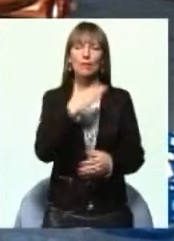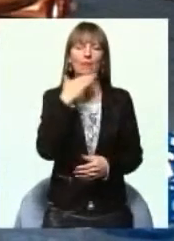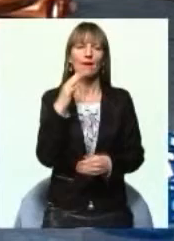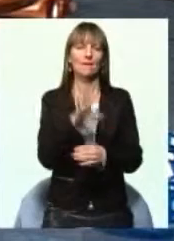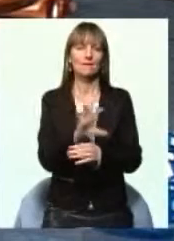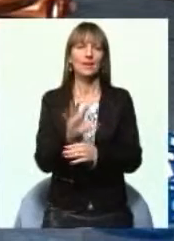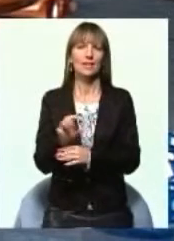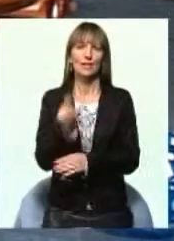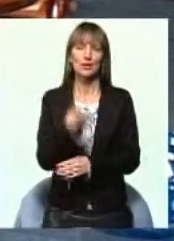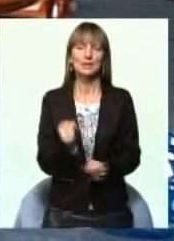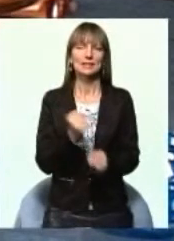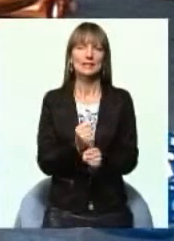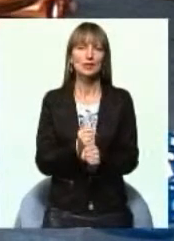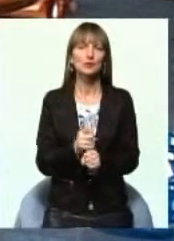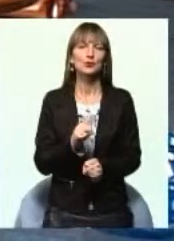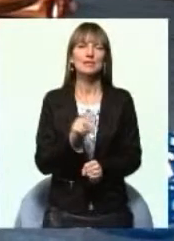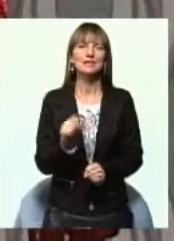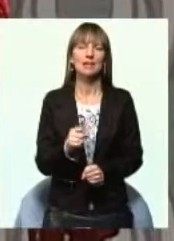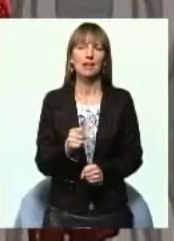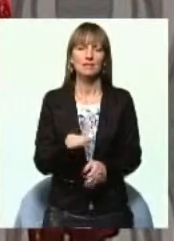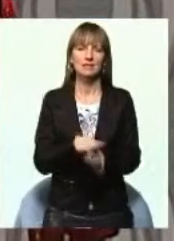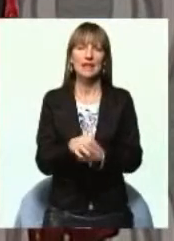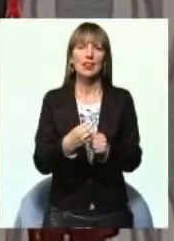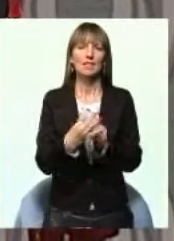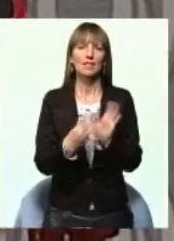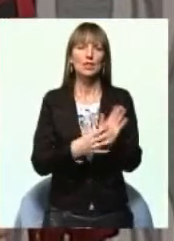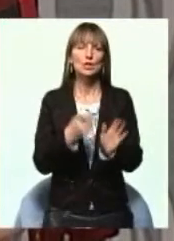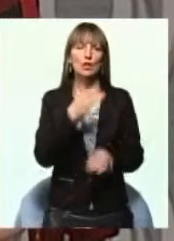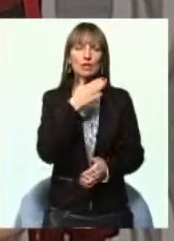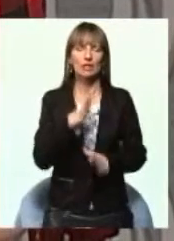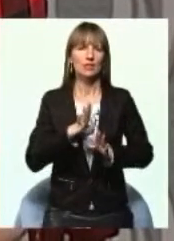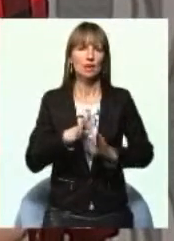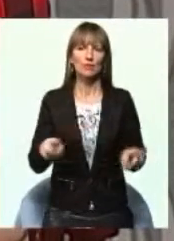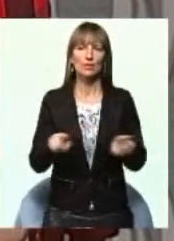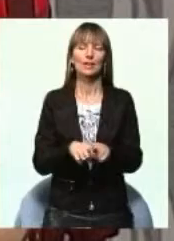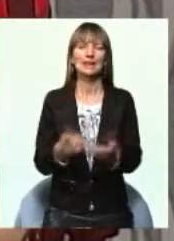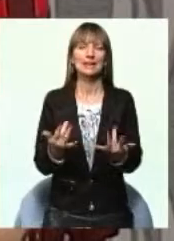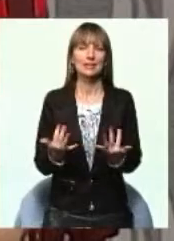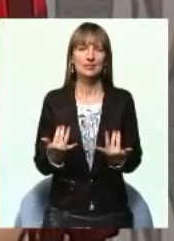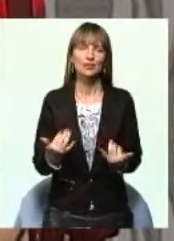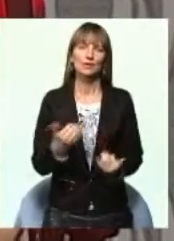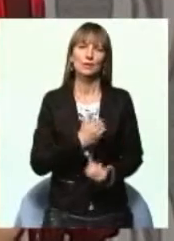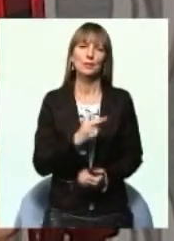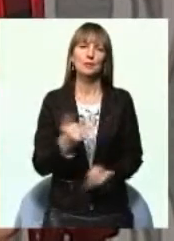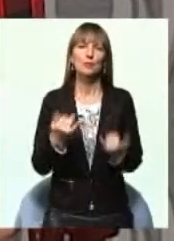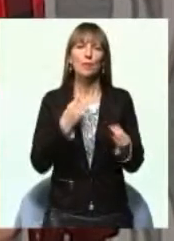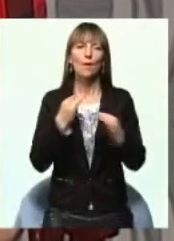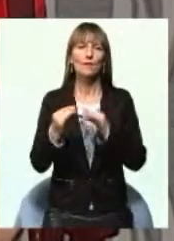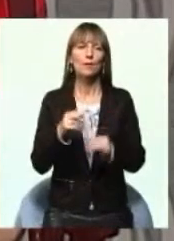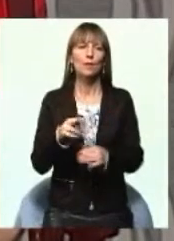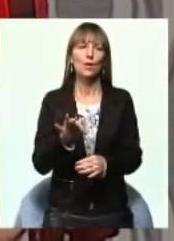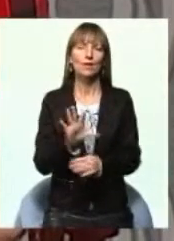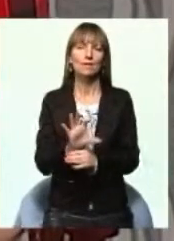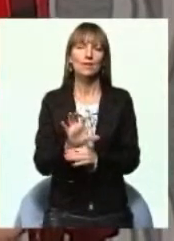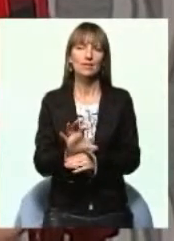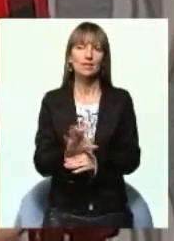фотографій люди роблять, що навіть за ціле 19 століття не було такої кількості? І от хотілося б зараз і поговорити про